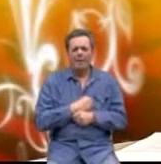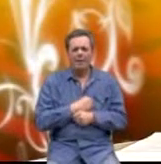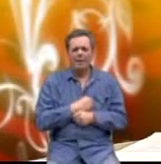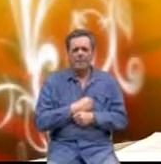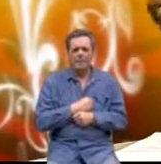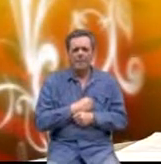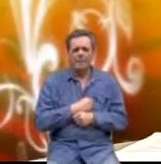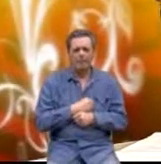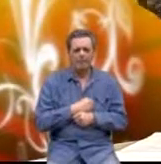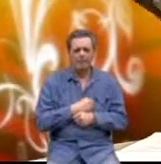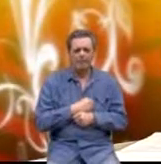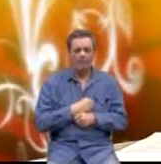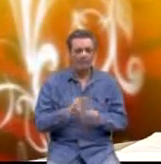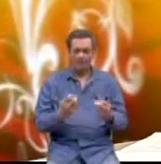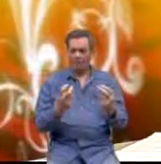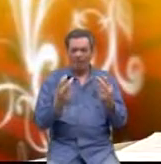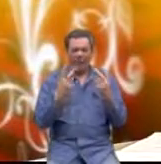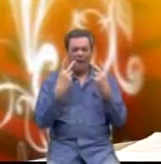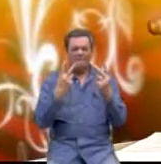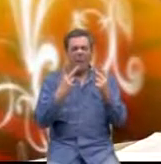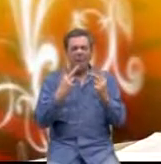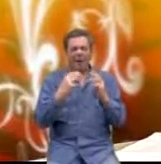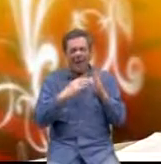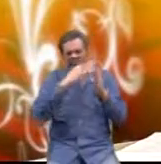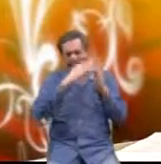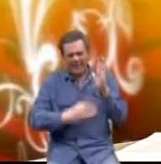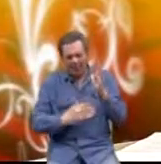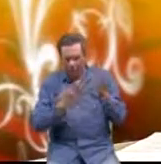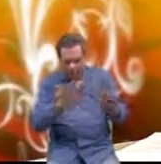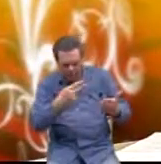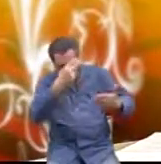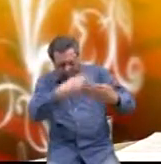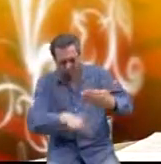bih rekla, evaluacijski listić da ljudi kažu. Znate, ono,